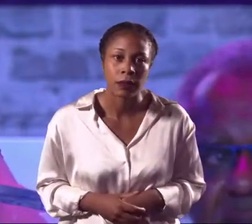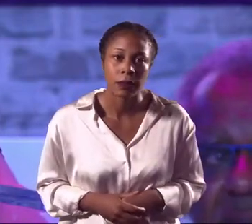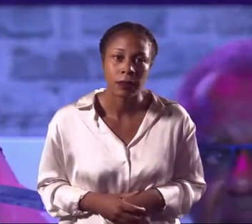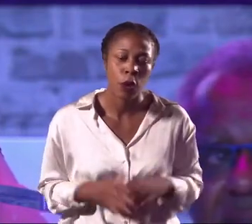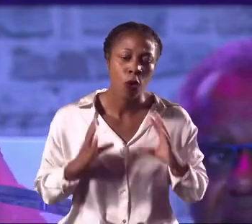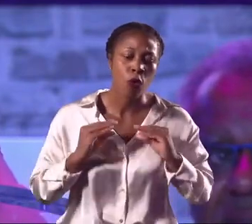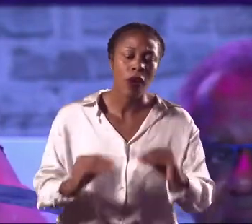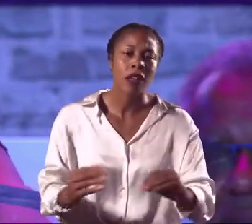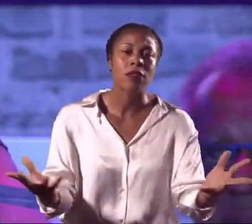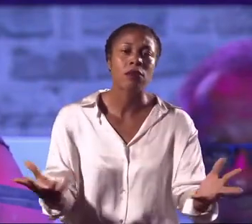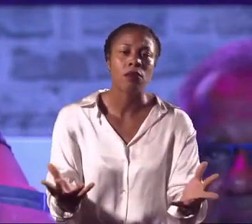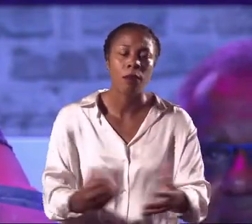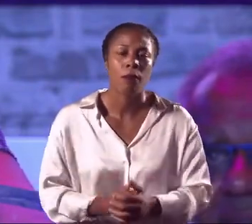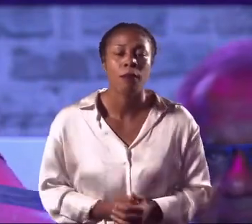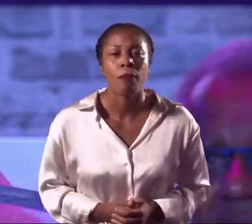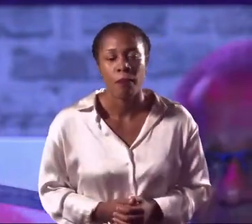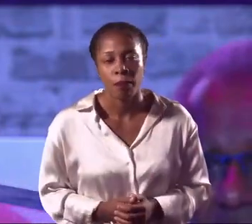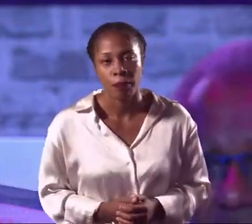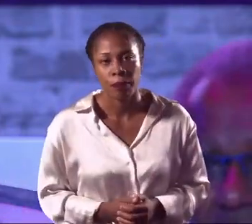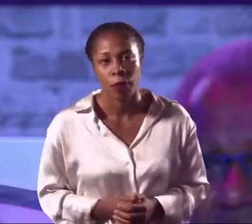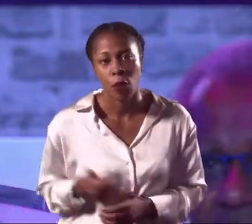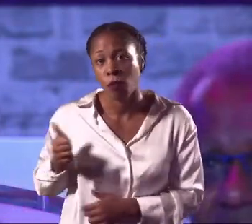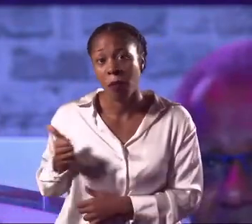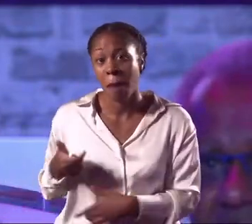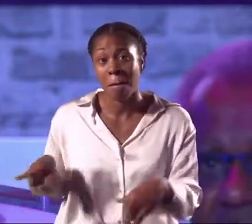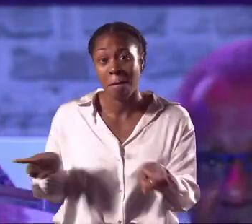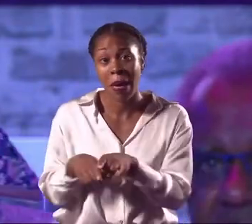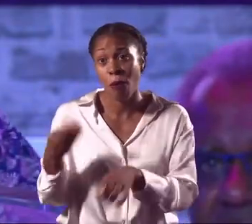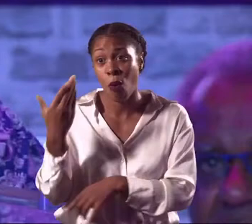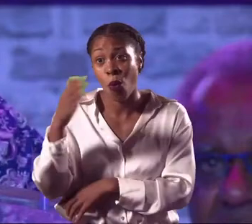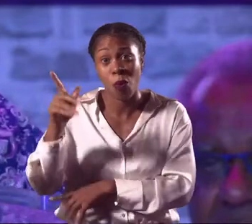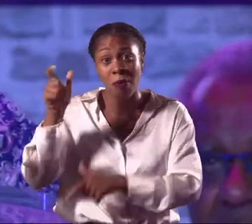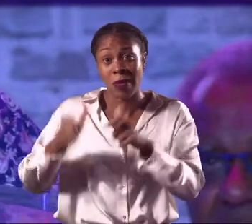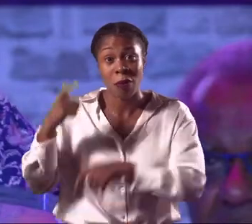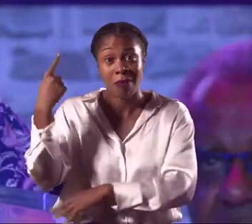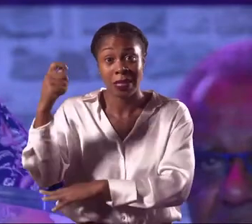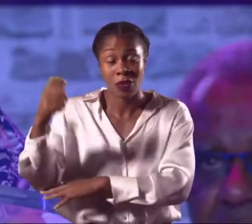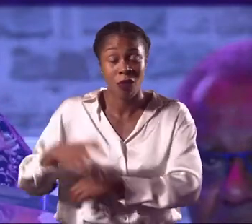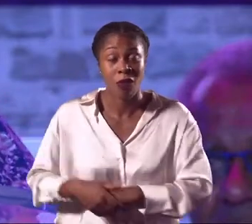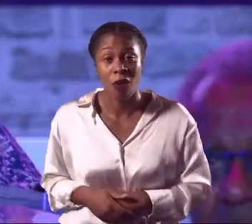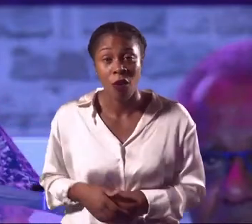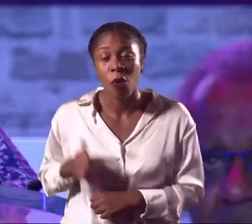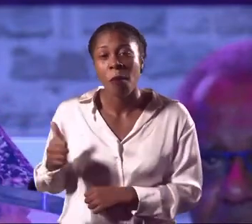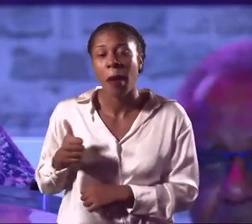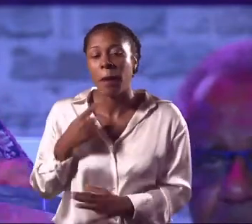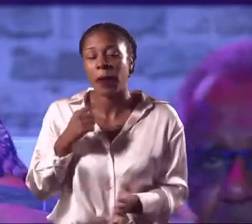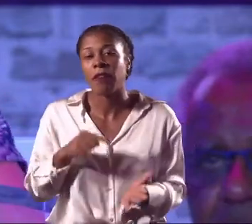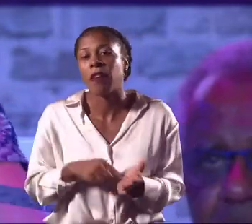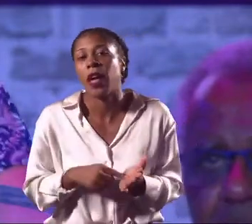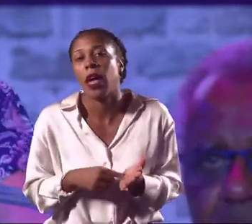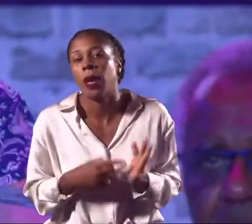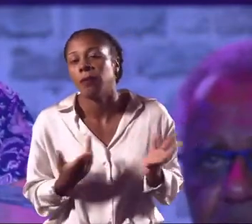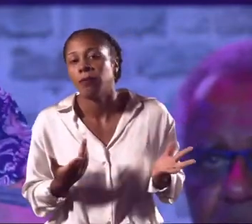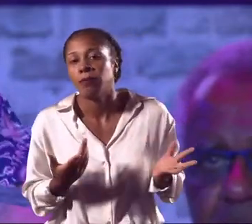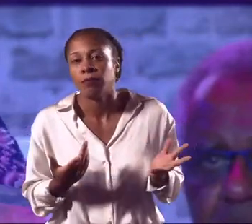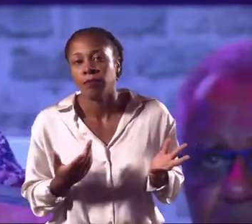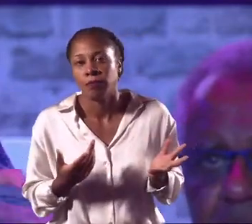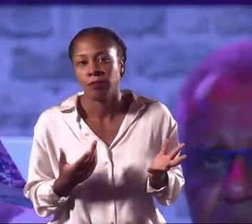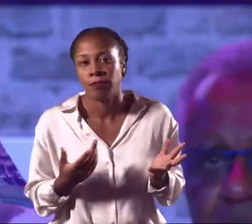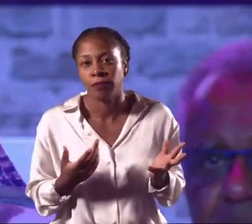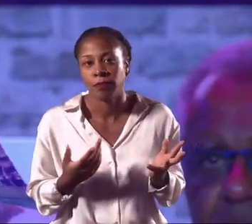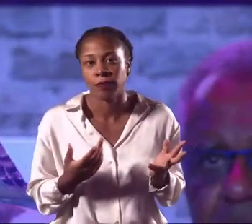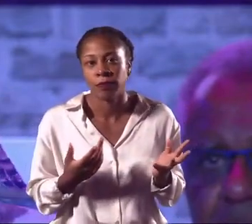réalité, c'est que lui, comme tous les dirigeants qui l'ont précédé, c'est qu'il préfère masquer